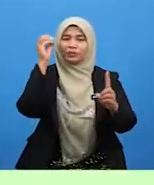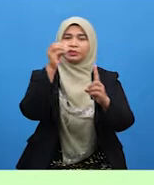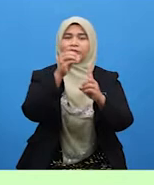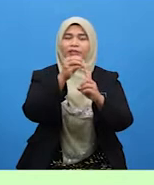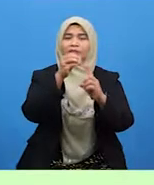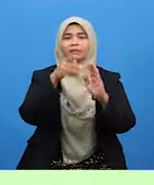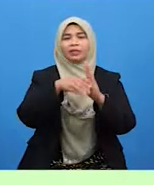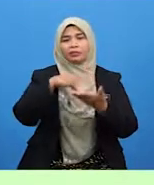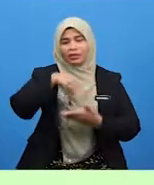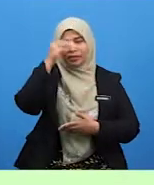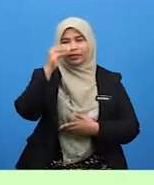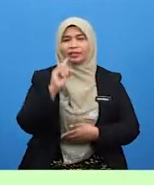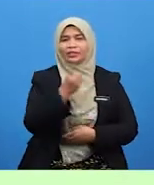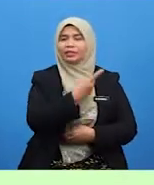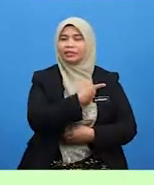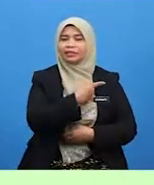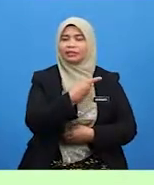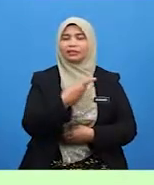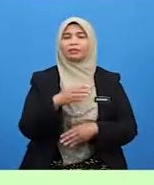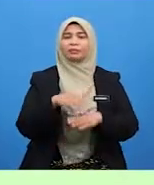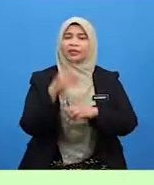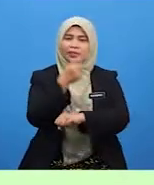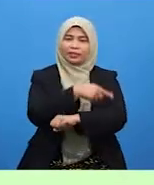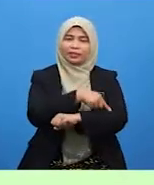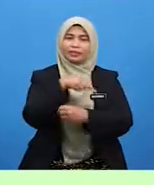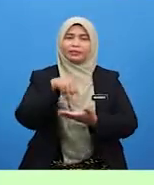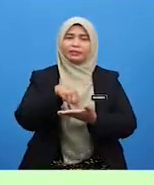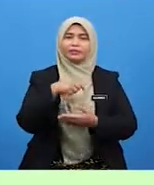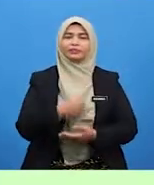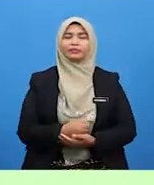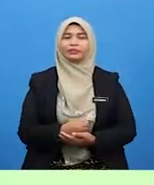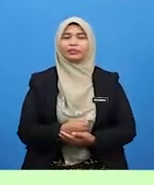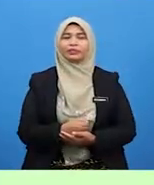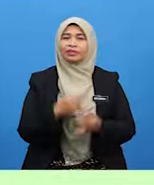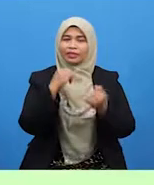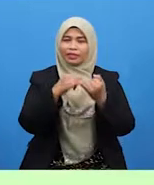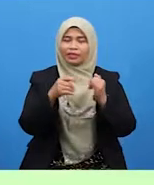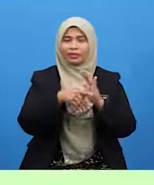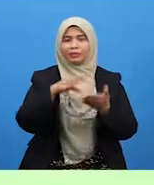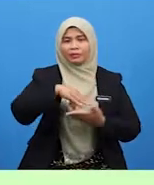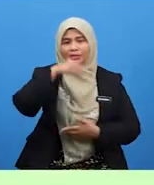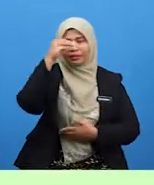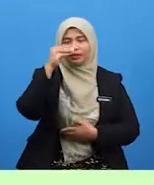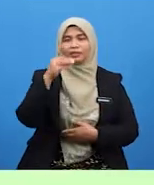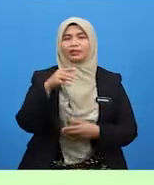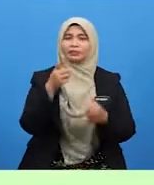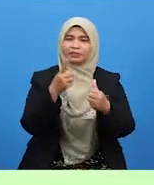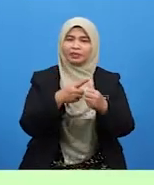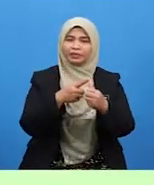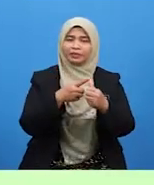objektif pembelajaran kita pada hari ini. Di akhir pembelajaran